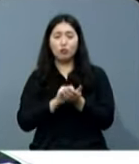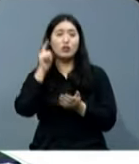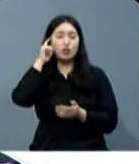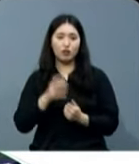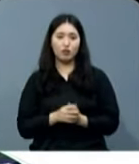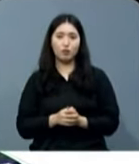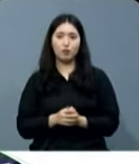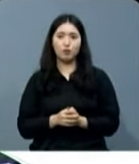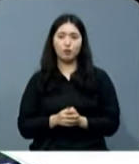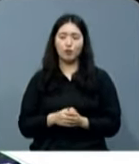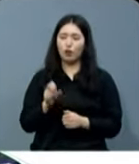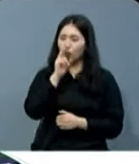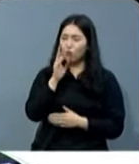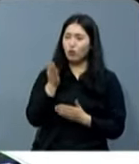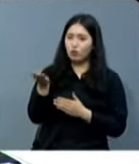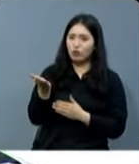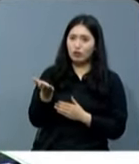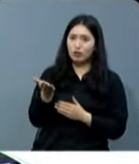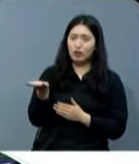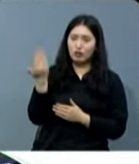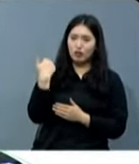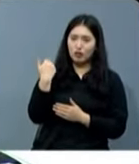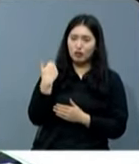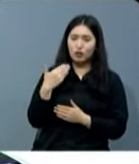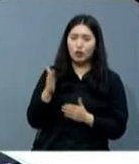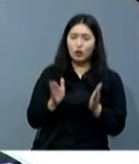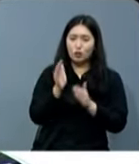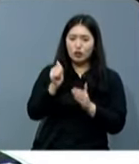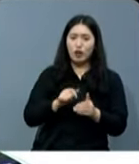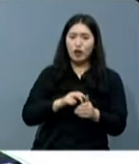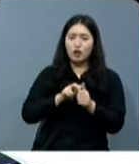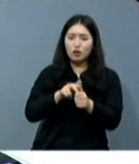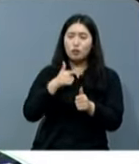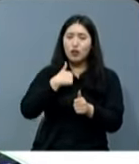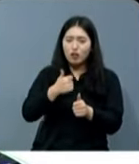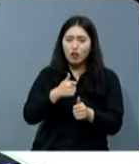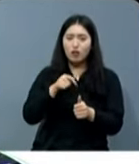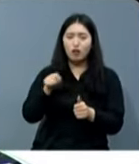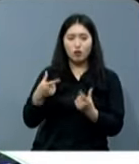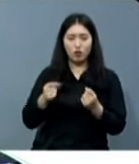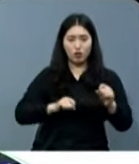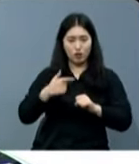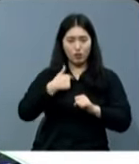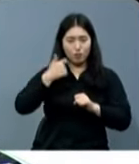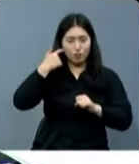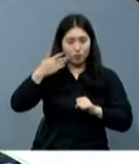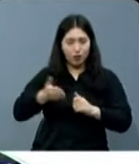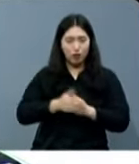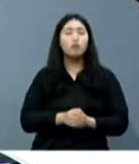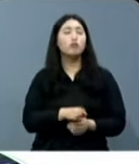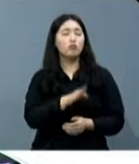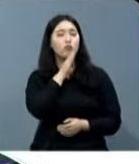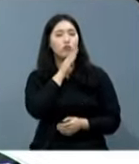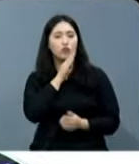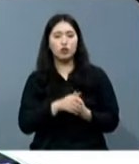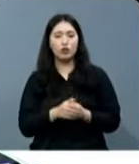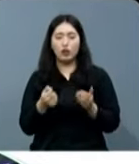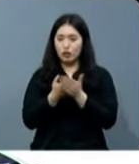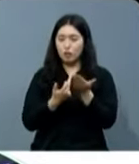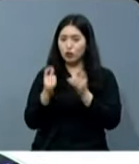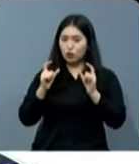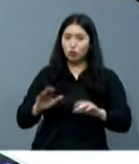원 지사님은 지사 7년 하시면서 지금 말하신 대로 해왔습니까? 예. 예? 예. 그래 해서 제주도가 잘